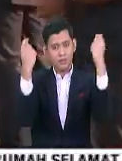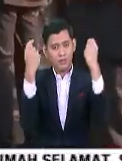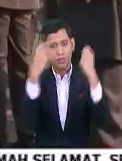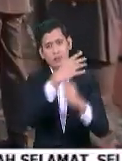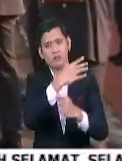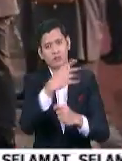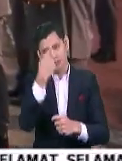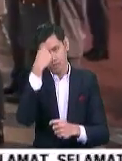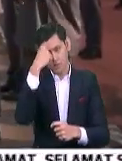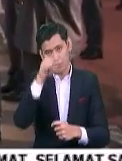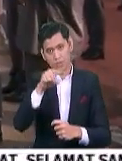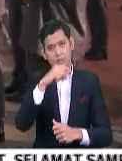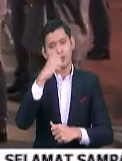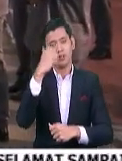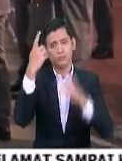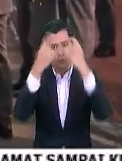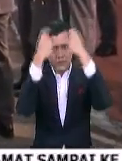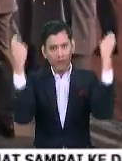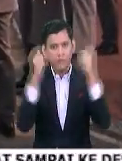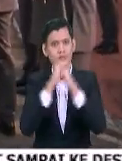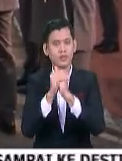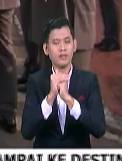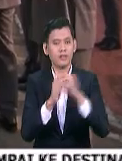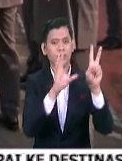Sempena Tahun Baru Cina